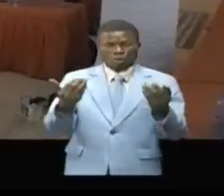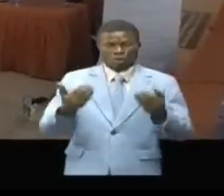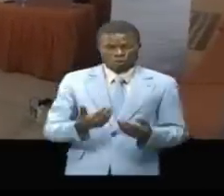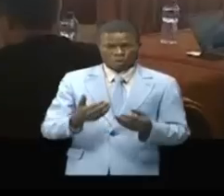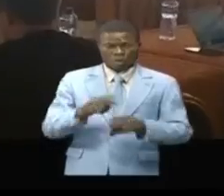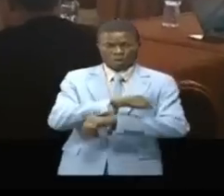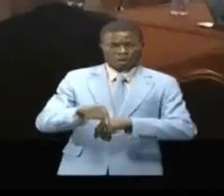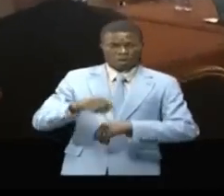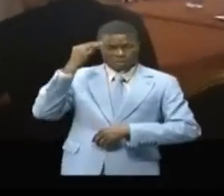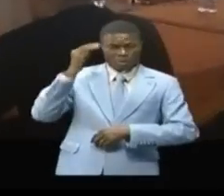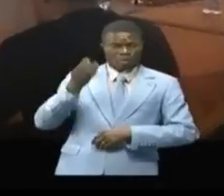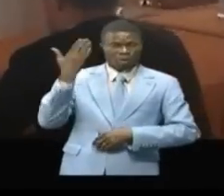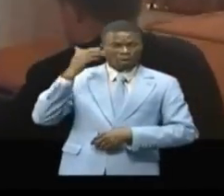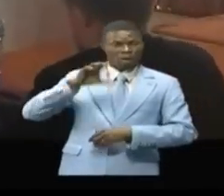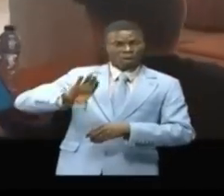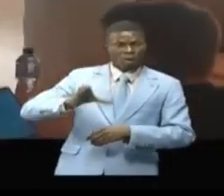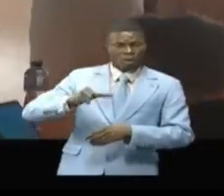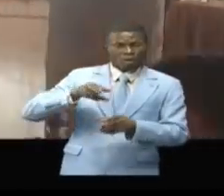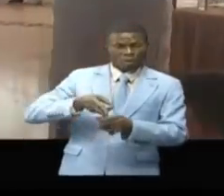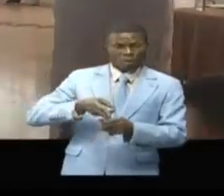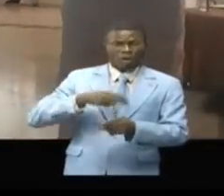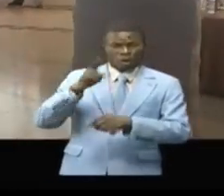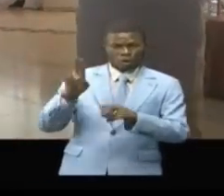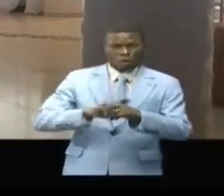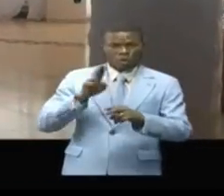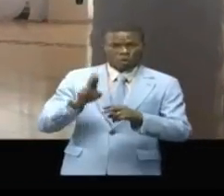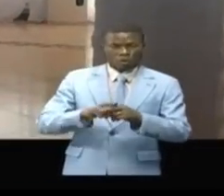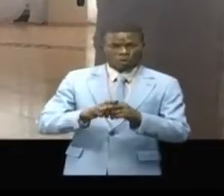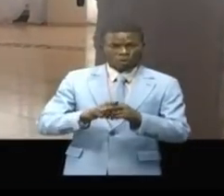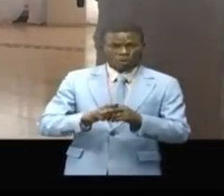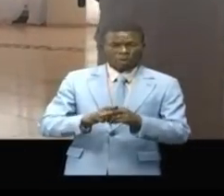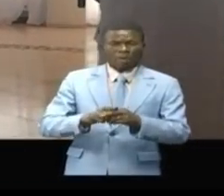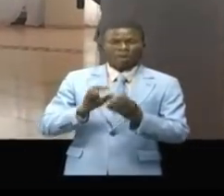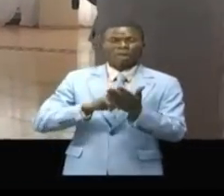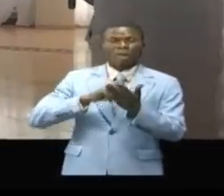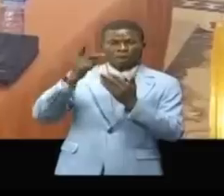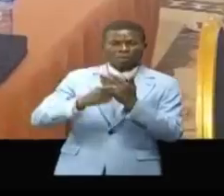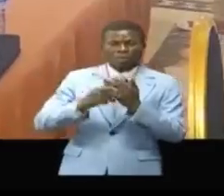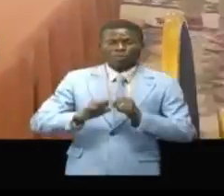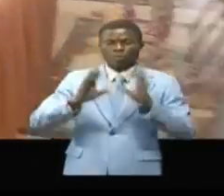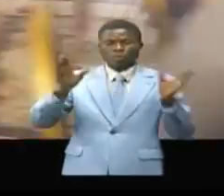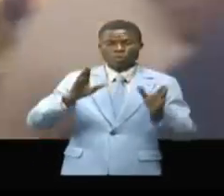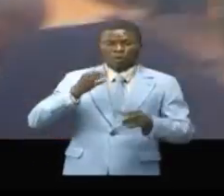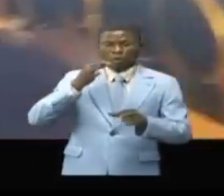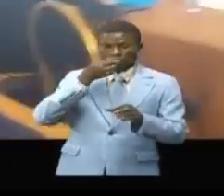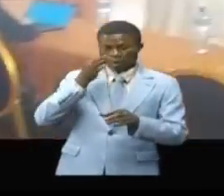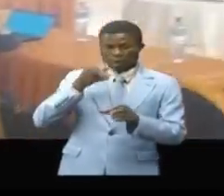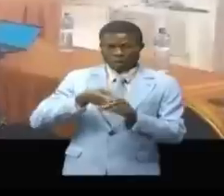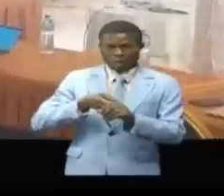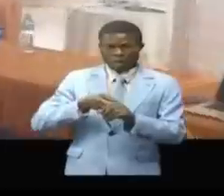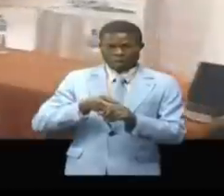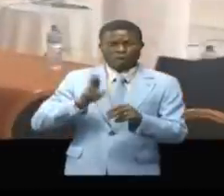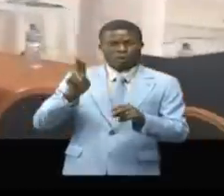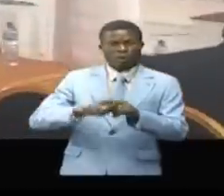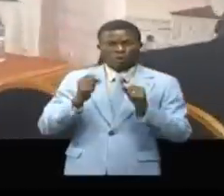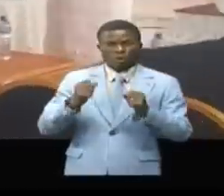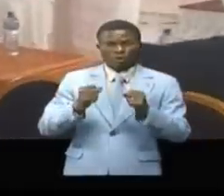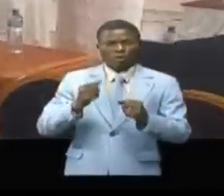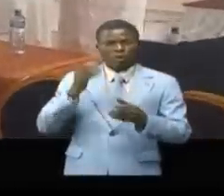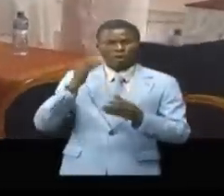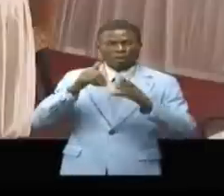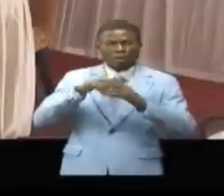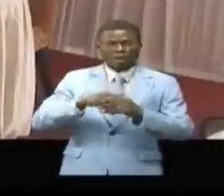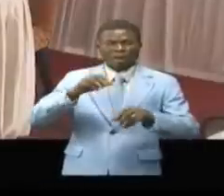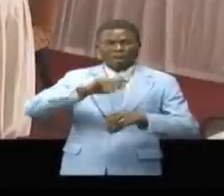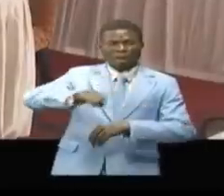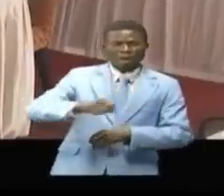son ministère des Hydrocarbures, mettre en œuvre cette démarche de gaz de pétrole liquéfié comme mode de cuisson dans le ménage